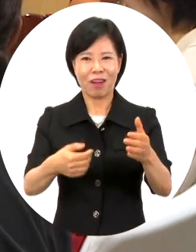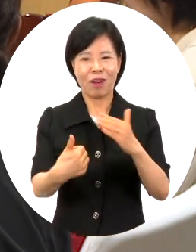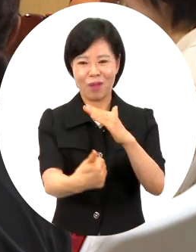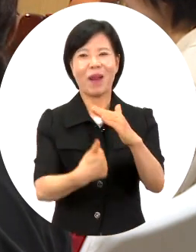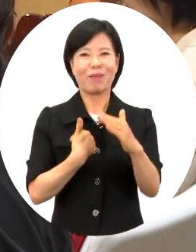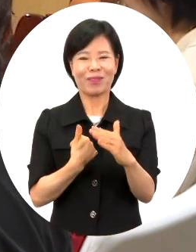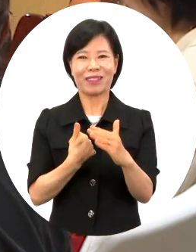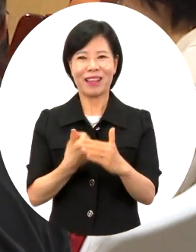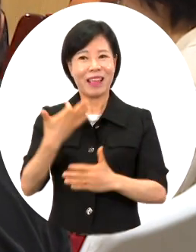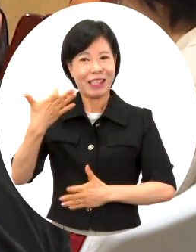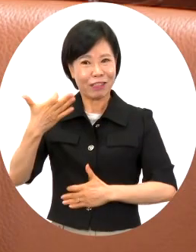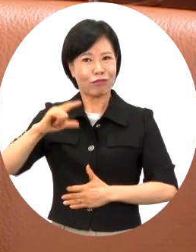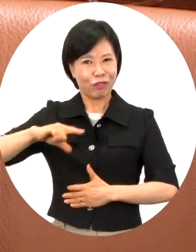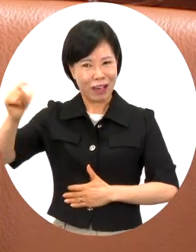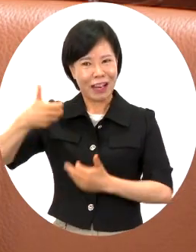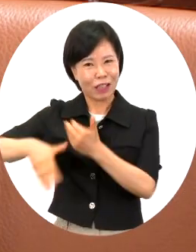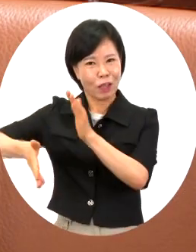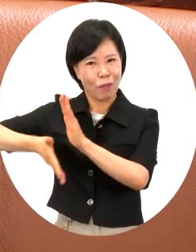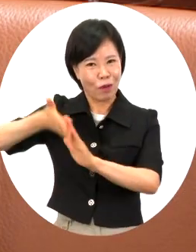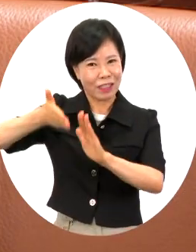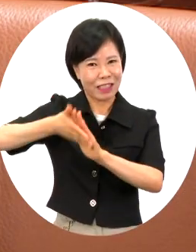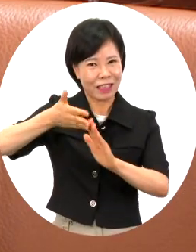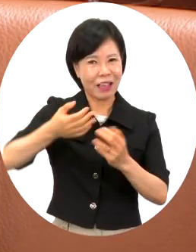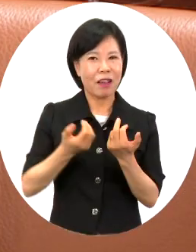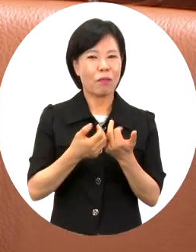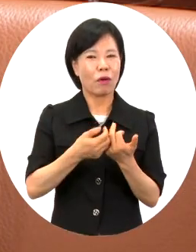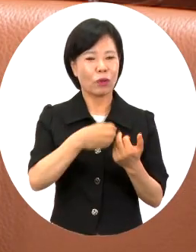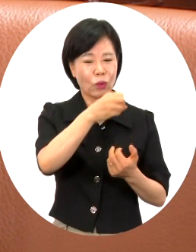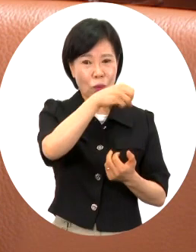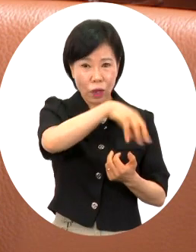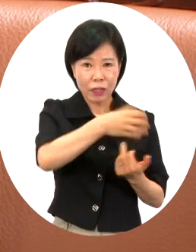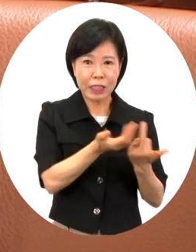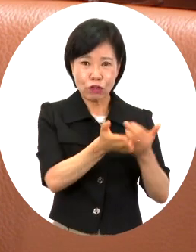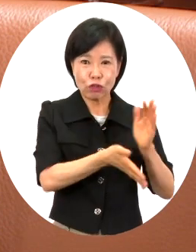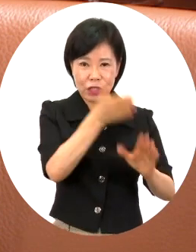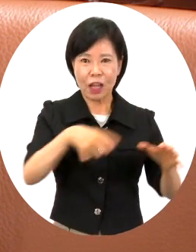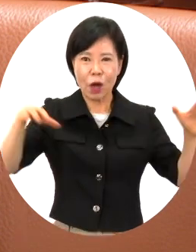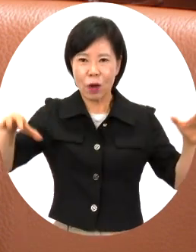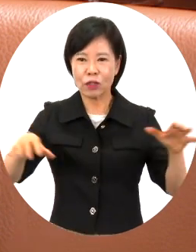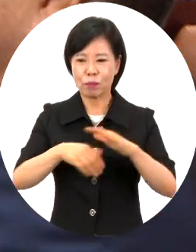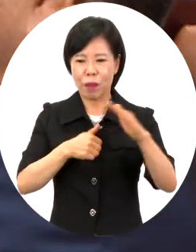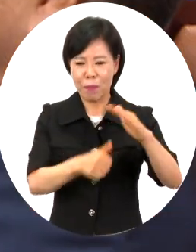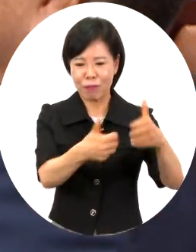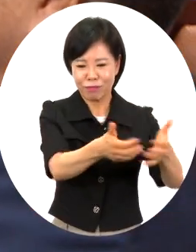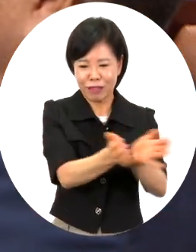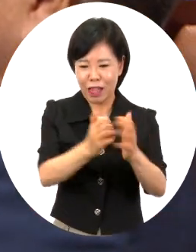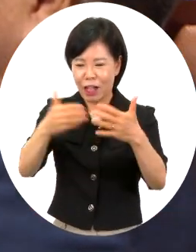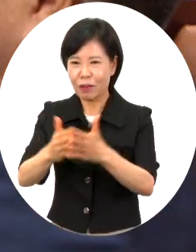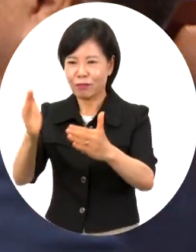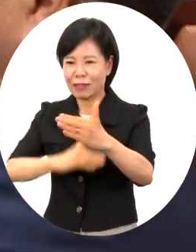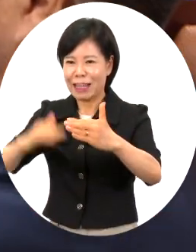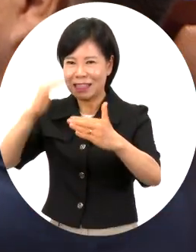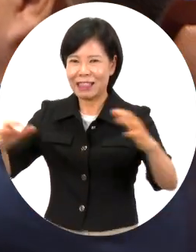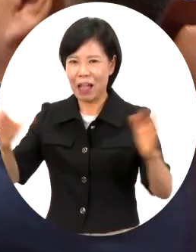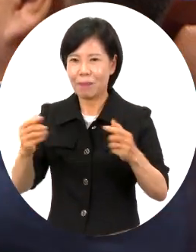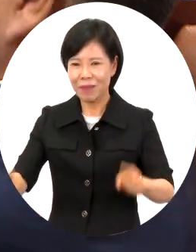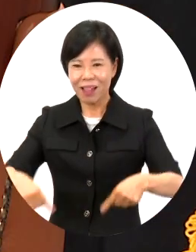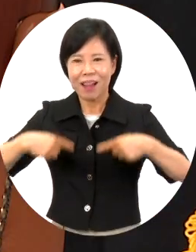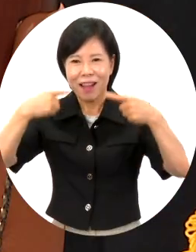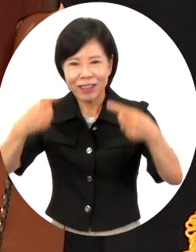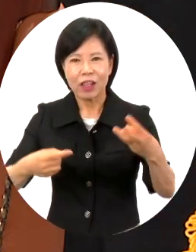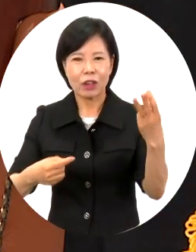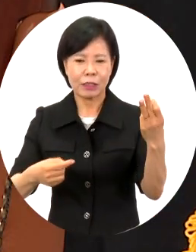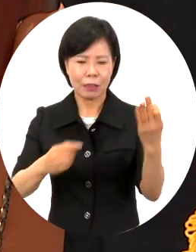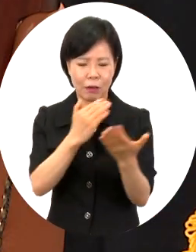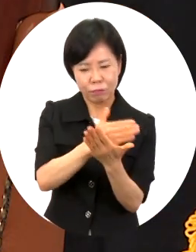찾았는데요. 지난 19일 서귀포시 제주신화월드 리조트에서 산둥성 방문단과 도내 기관단체 등이